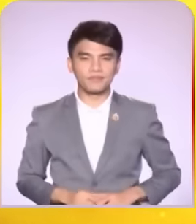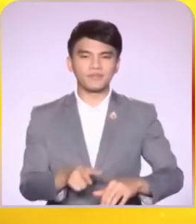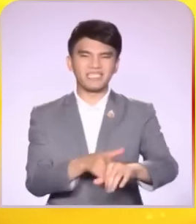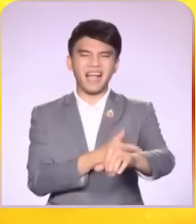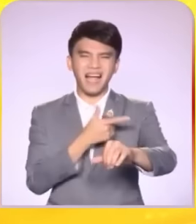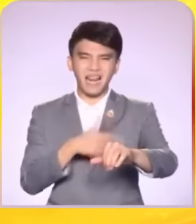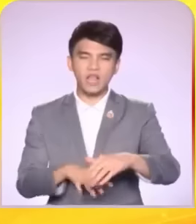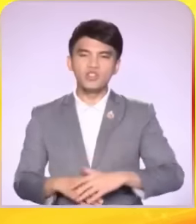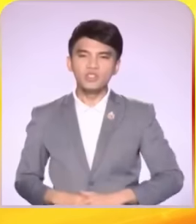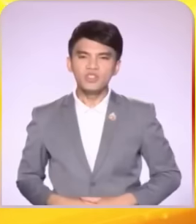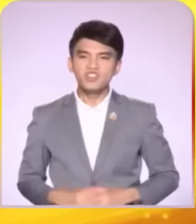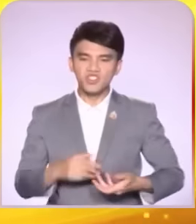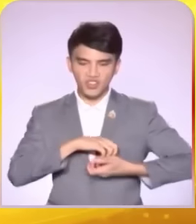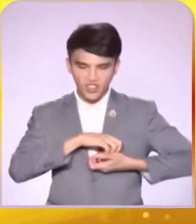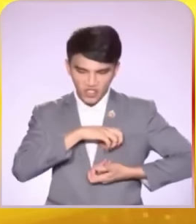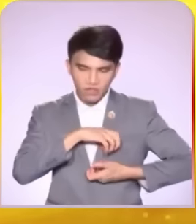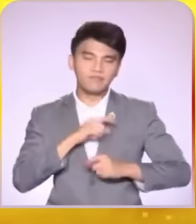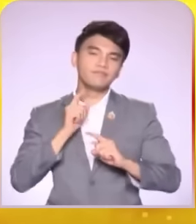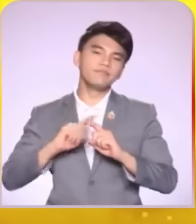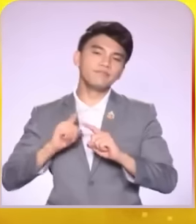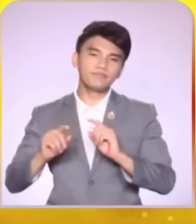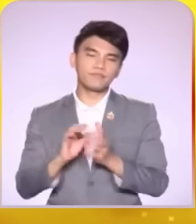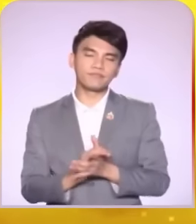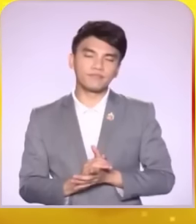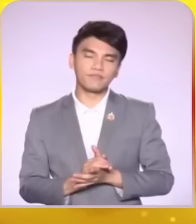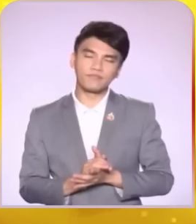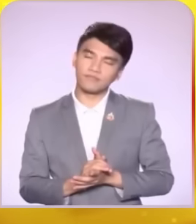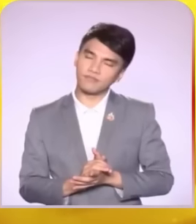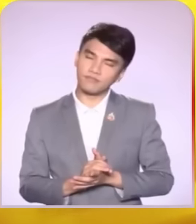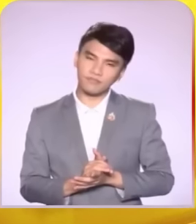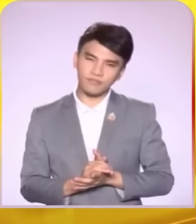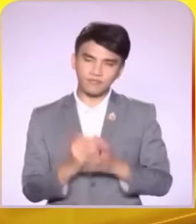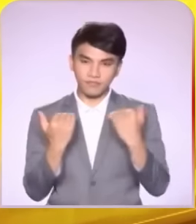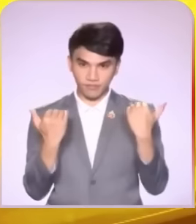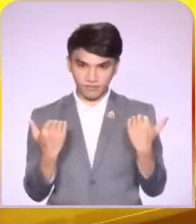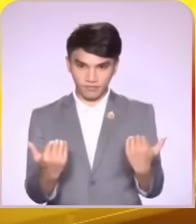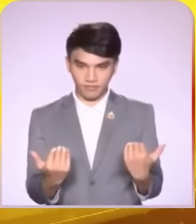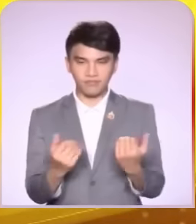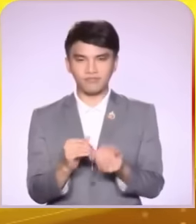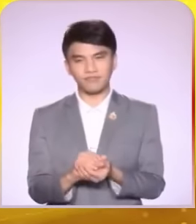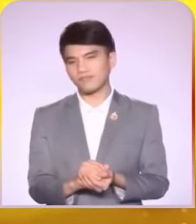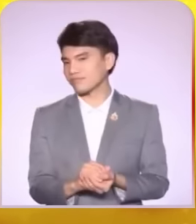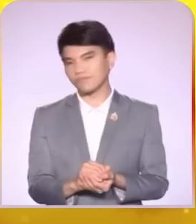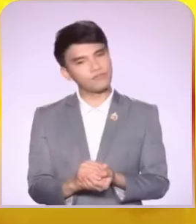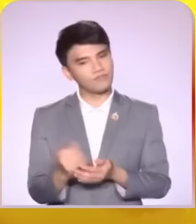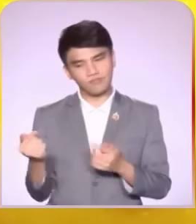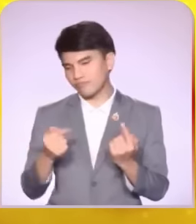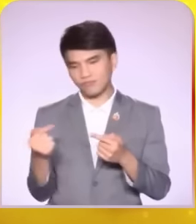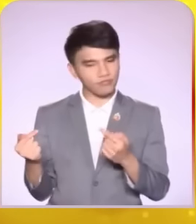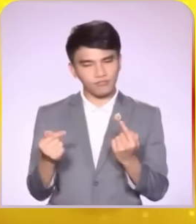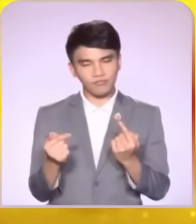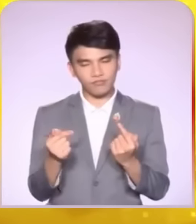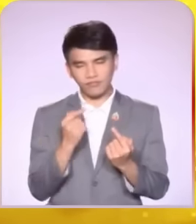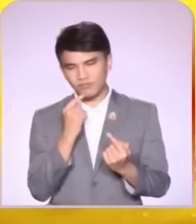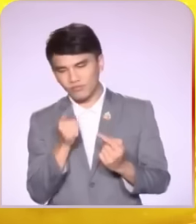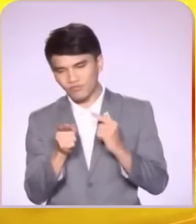แล้วแล้ววันหนึ่งเนี่ยความแค้นมันสะสมไปเรื่อยๆนะคะพอกลายเป็นว่าเนี่ยทะเลาะกันฝั่งนู้น